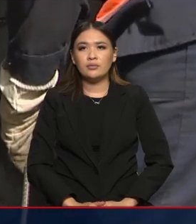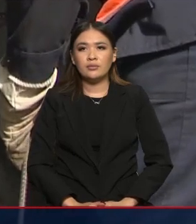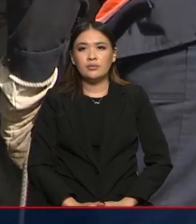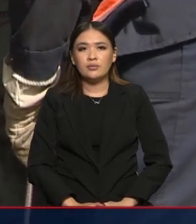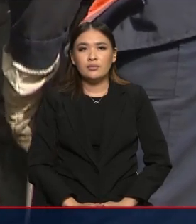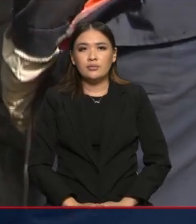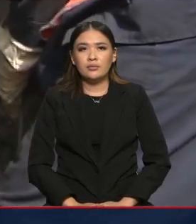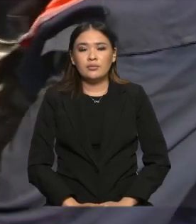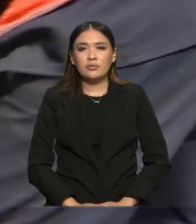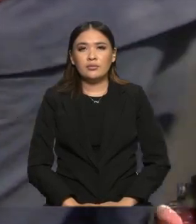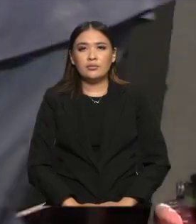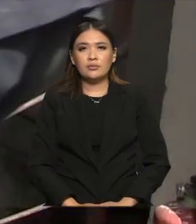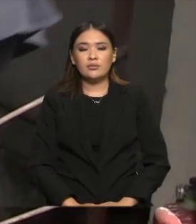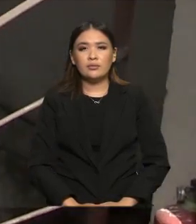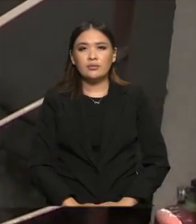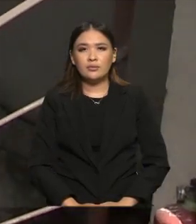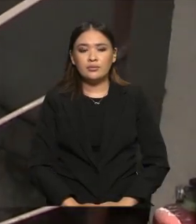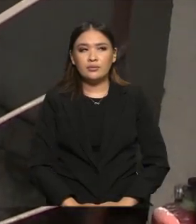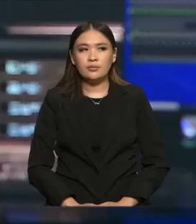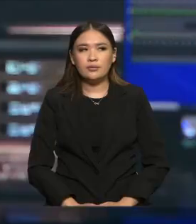Жібек жолы, Алматыдан.